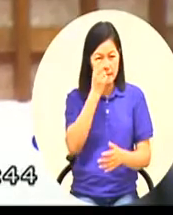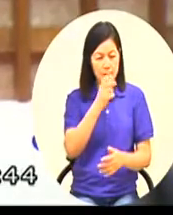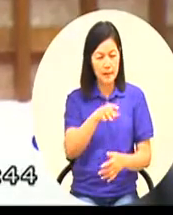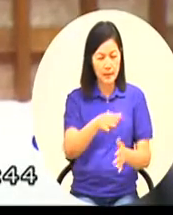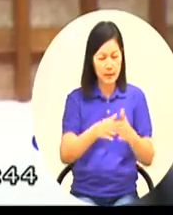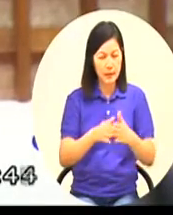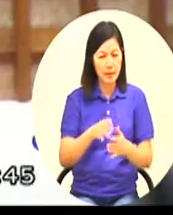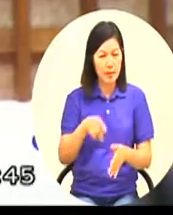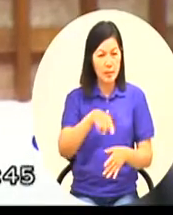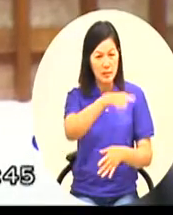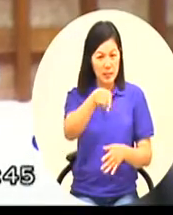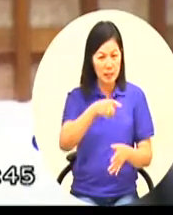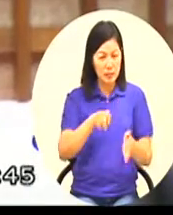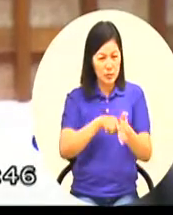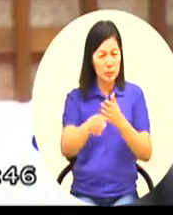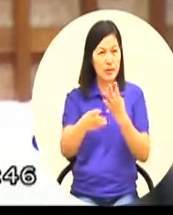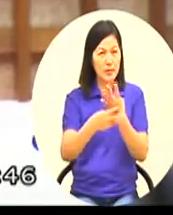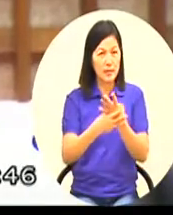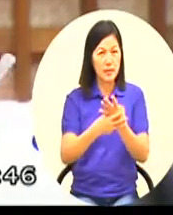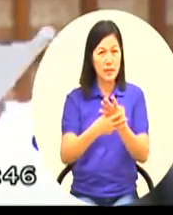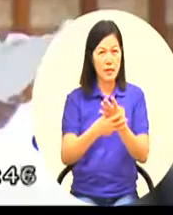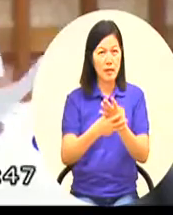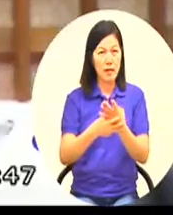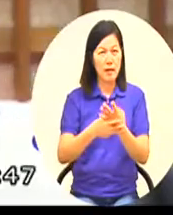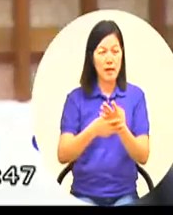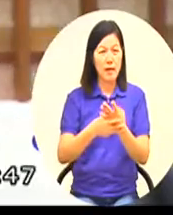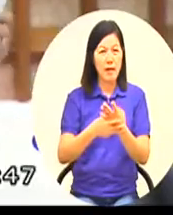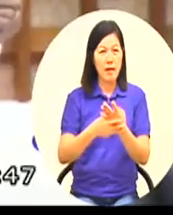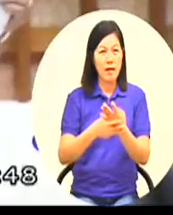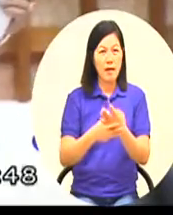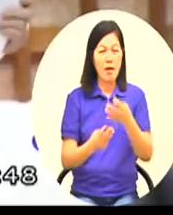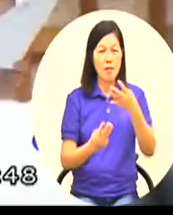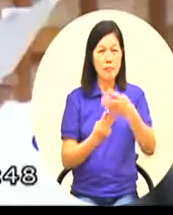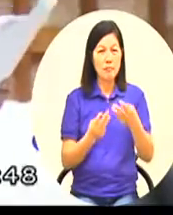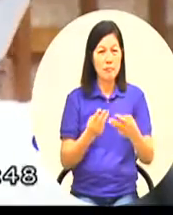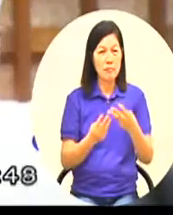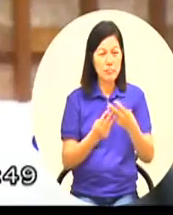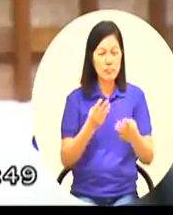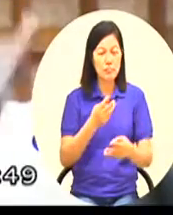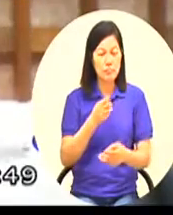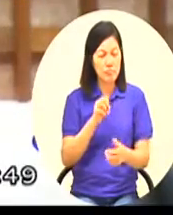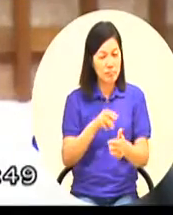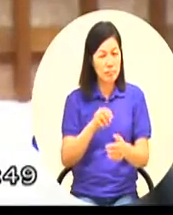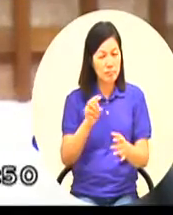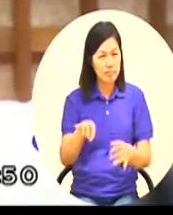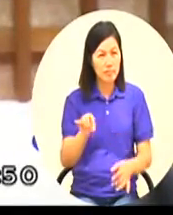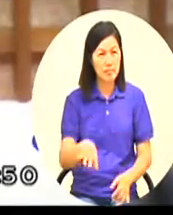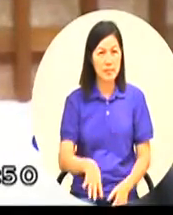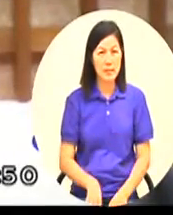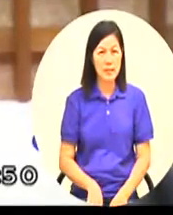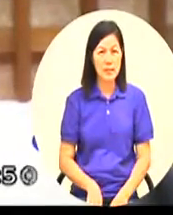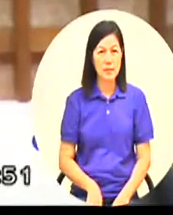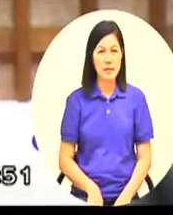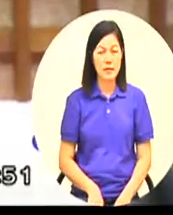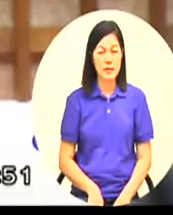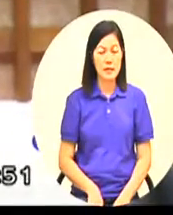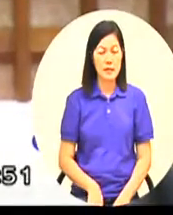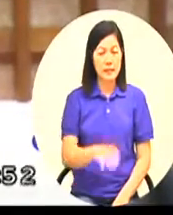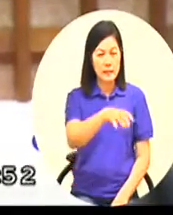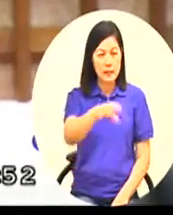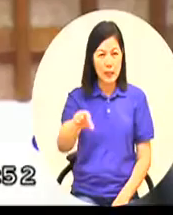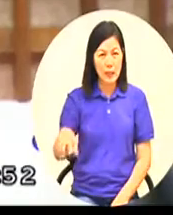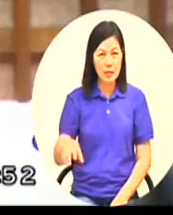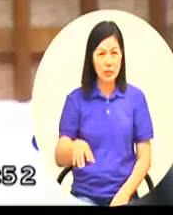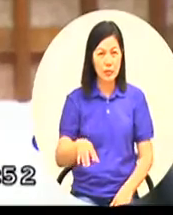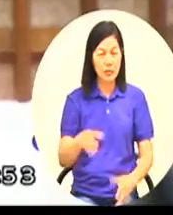员呐、你们的专业的素养在哪里？其实来讲，这个地区的这个场域到底有多少家？每一